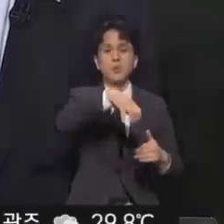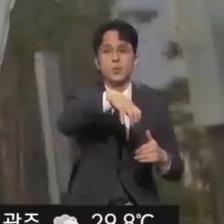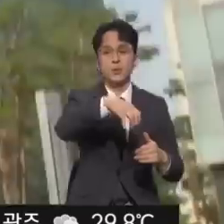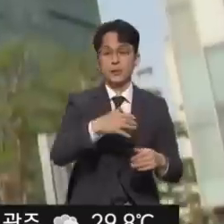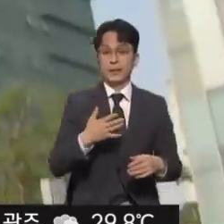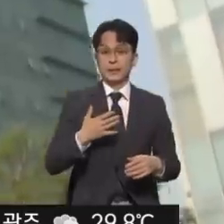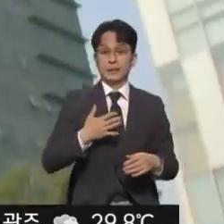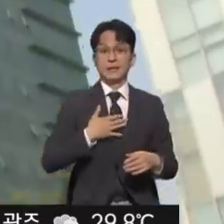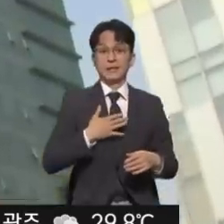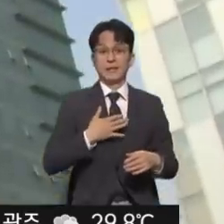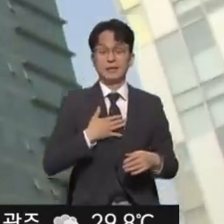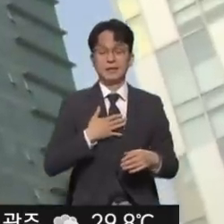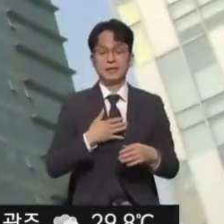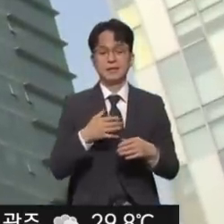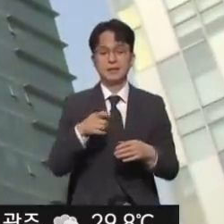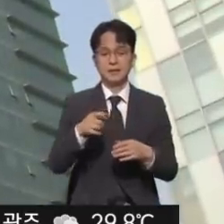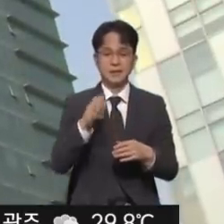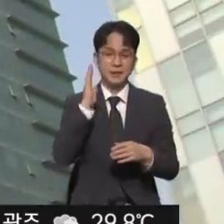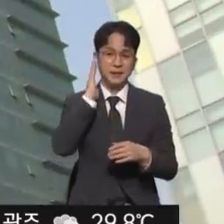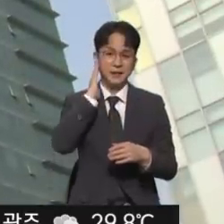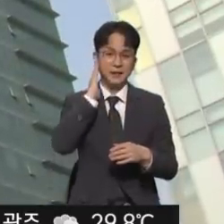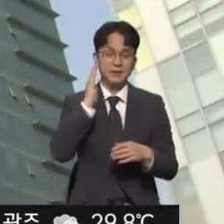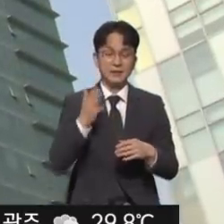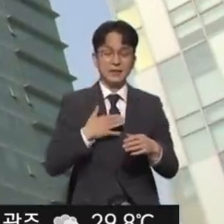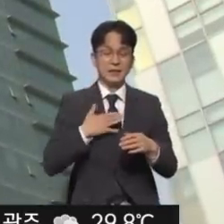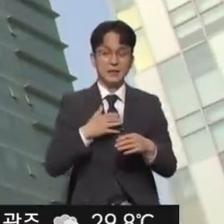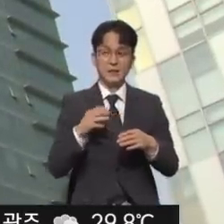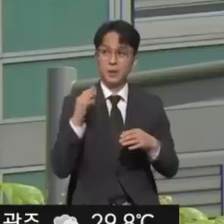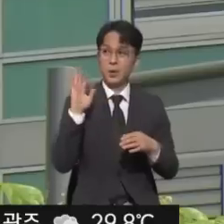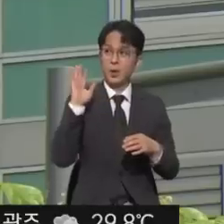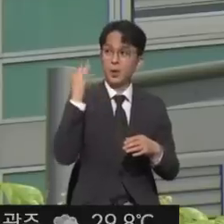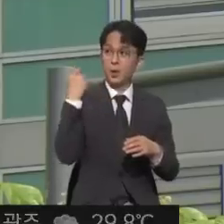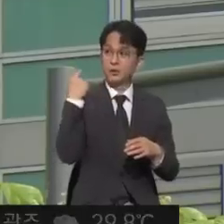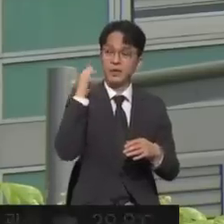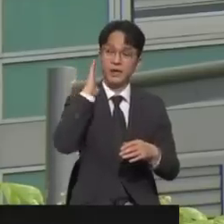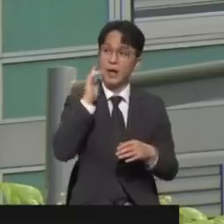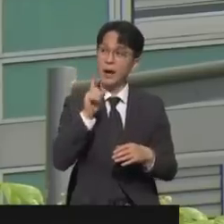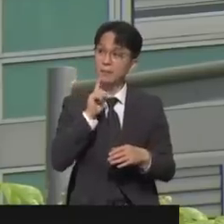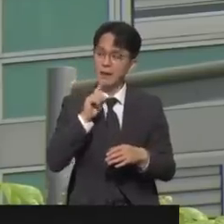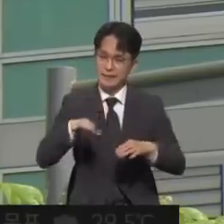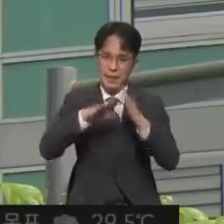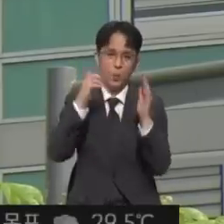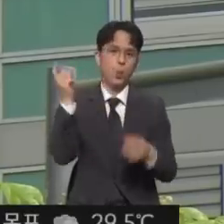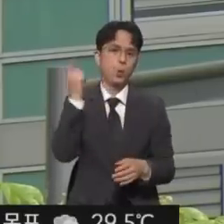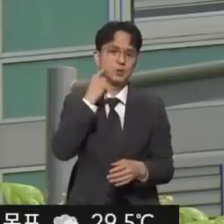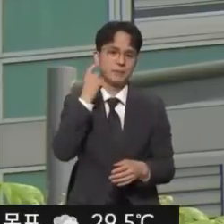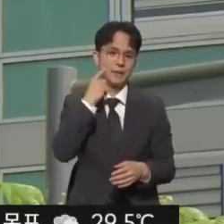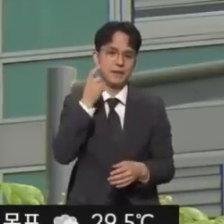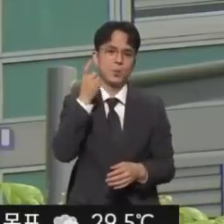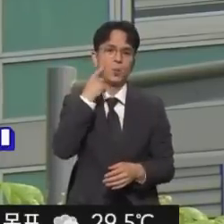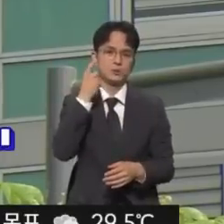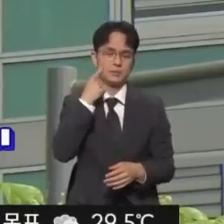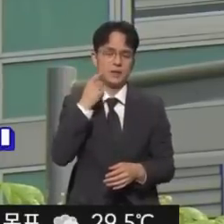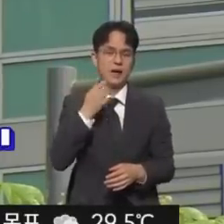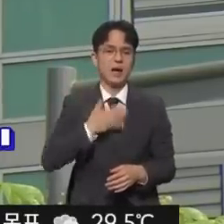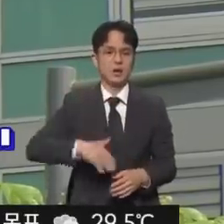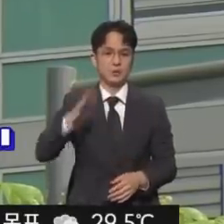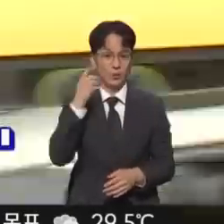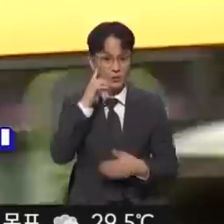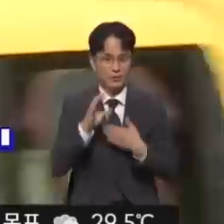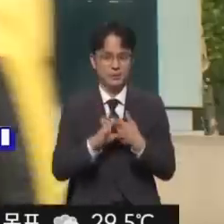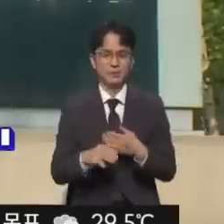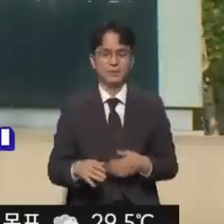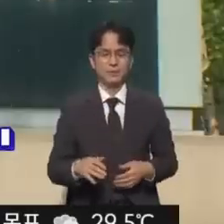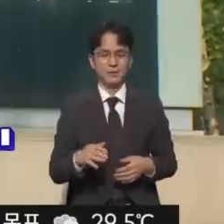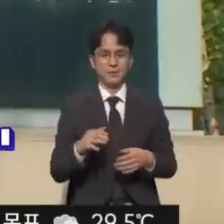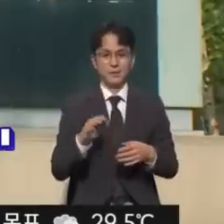했습니다 그 당시에 제가 다시 단추 해보니까 y 텐 등에서 아마 대통령 시로 왜 안 나오시는 것이 무늬를 하니까 직무